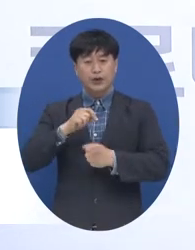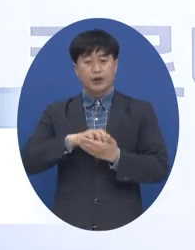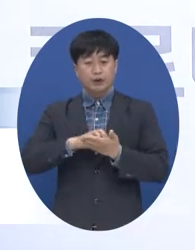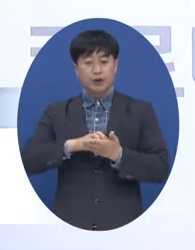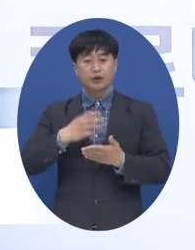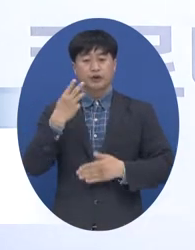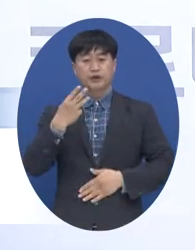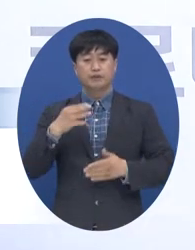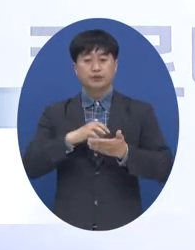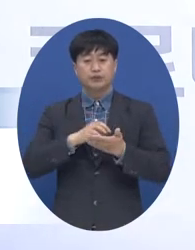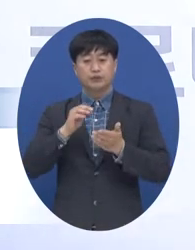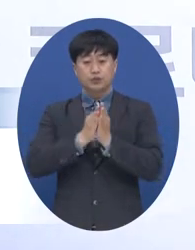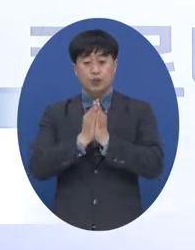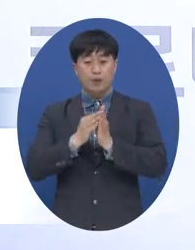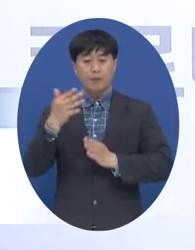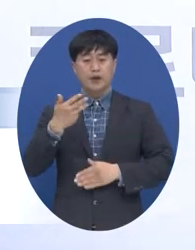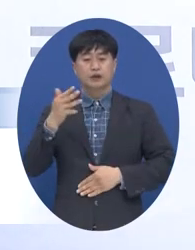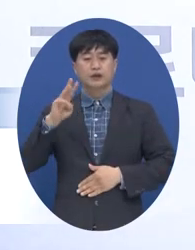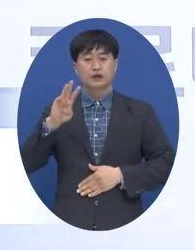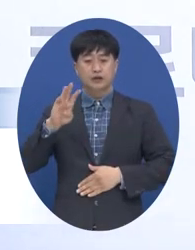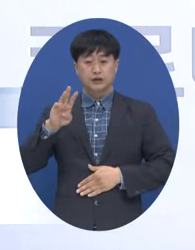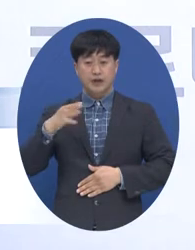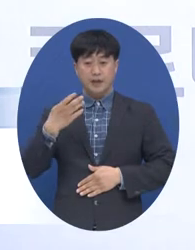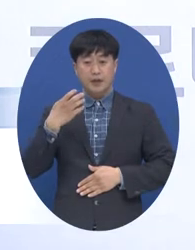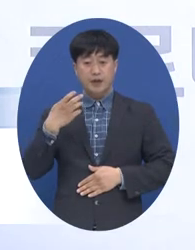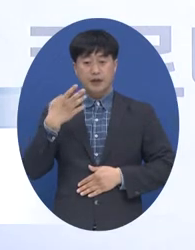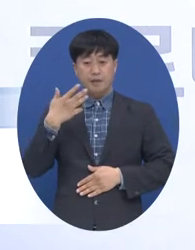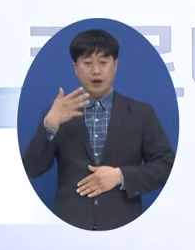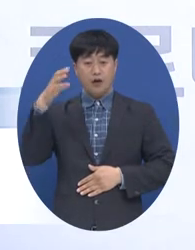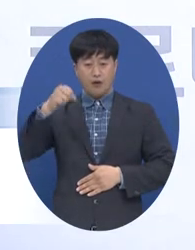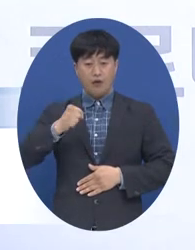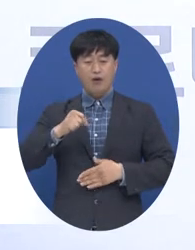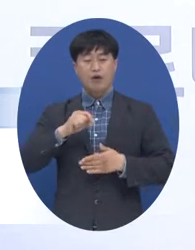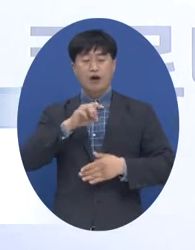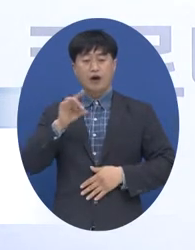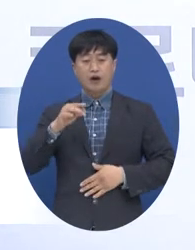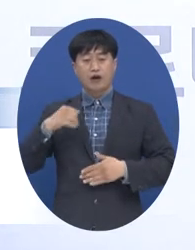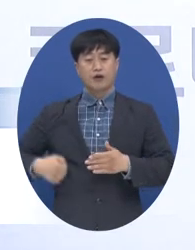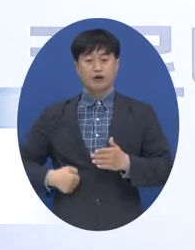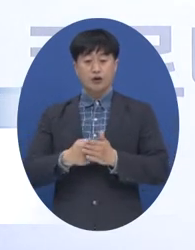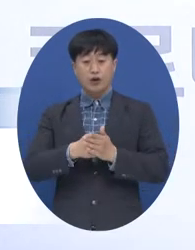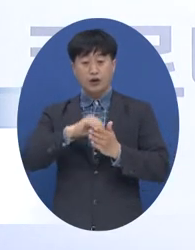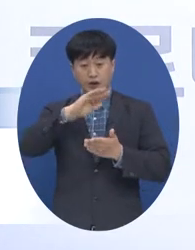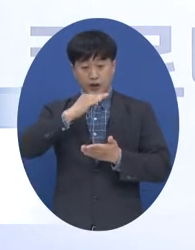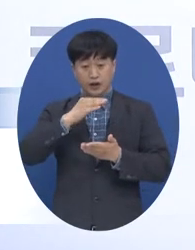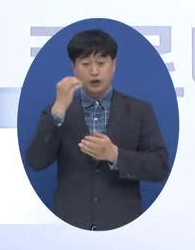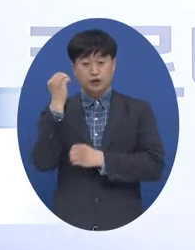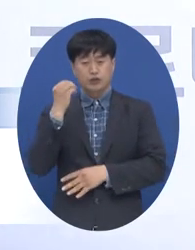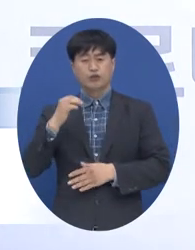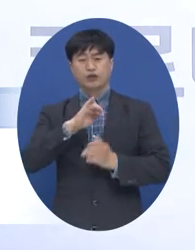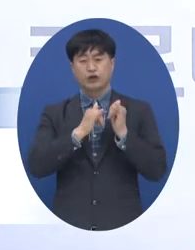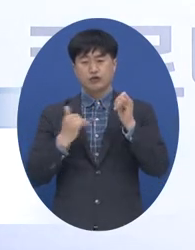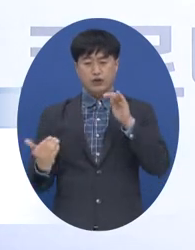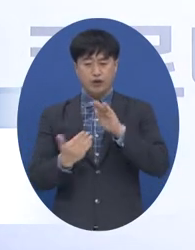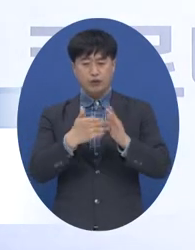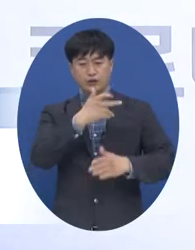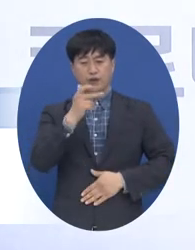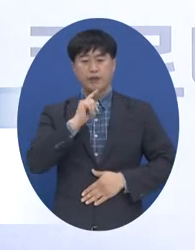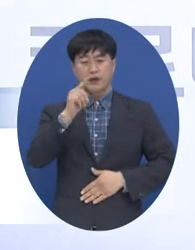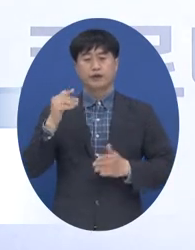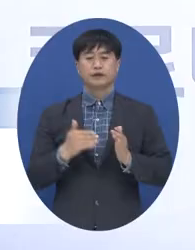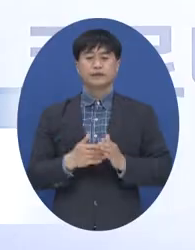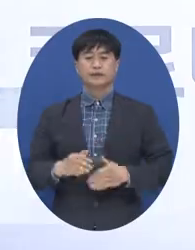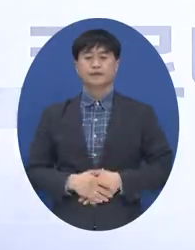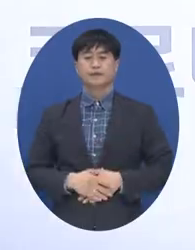원, 특별에게 3조 8,433억 원을 각각 편성하여 본 예산 기준으로 역대 최대